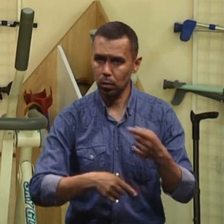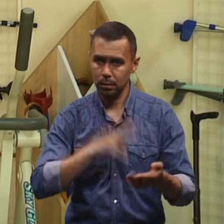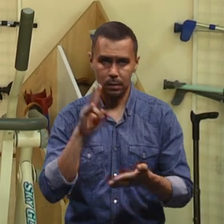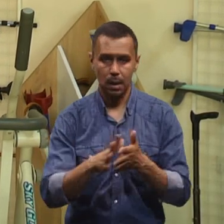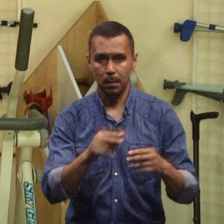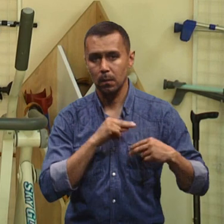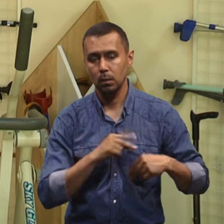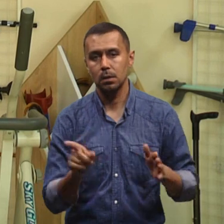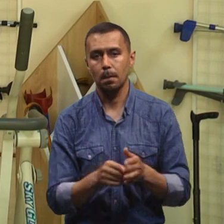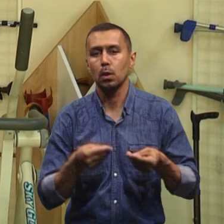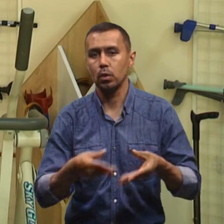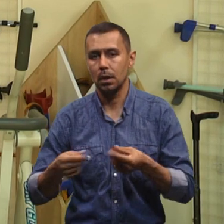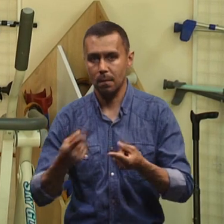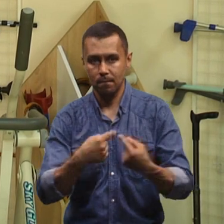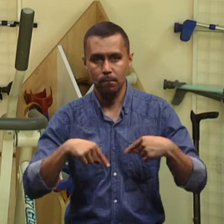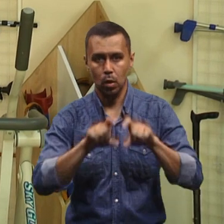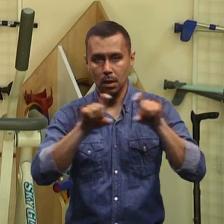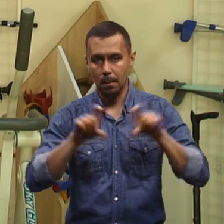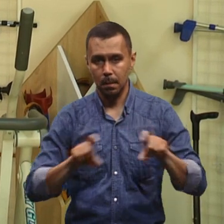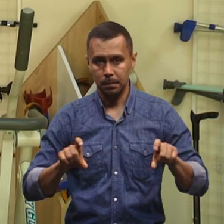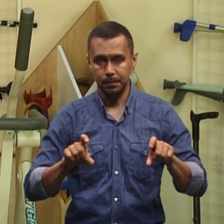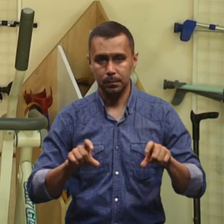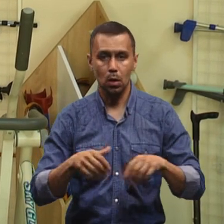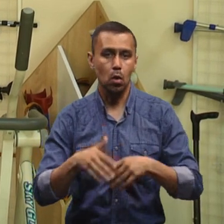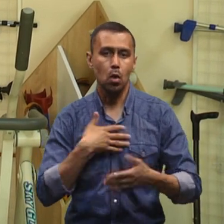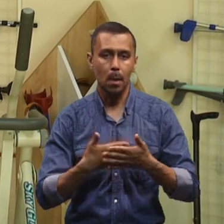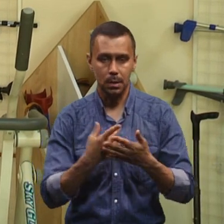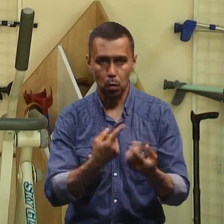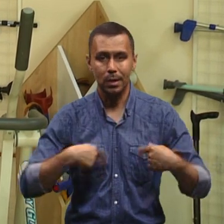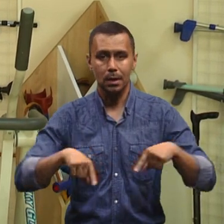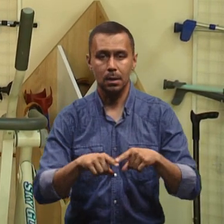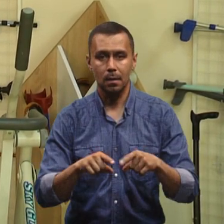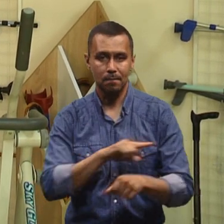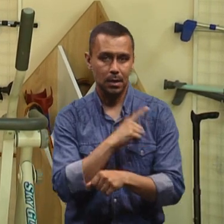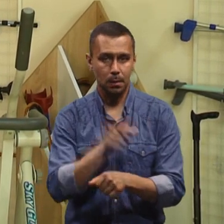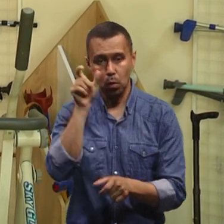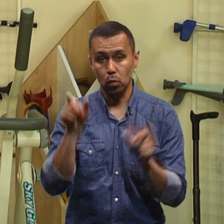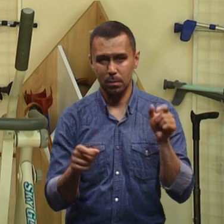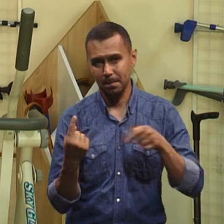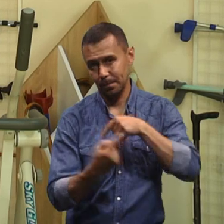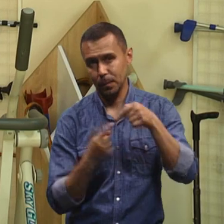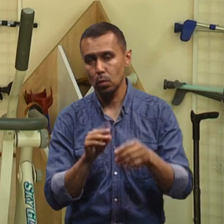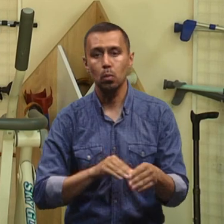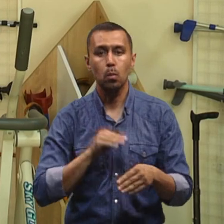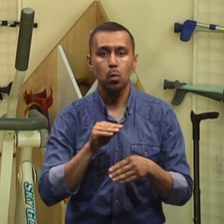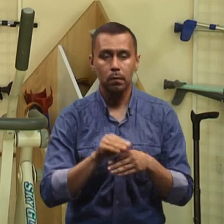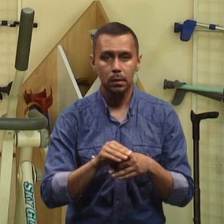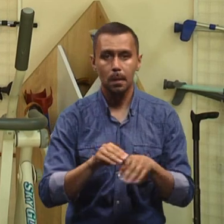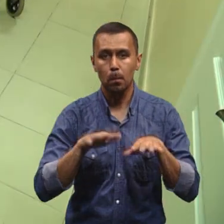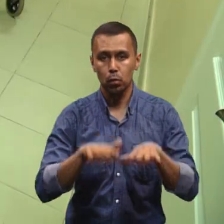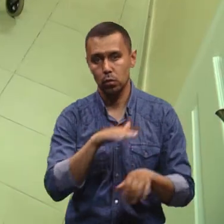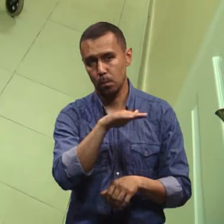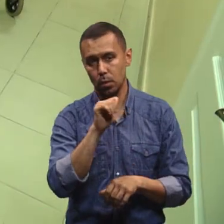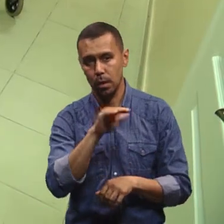співпрацюємо з благодійними фондами, організаціями, громадськими організаціями, фізичними особами щодо поповнення пункту